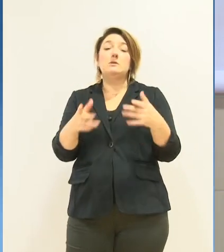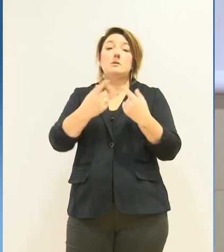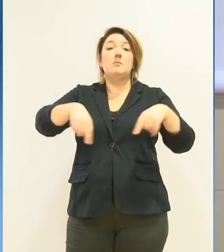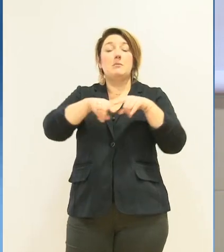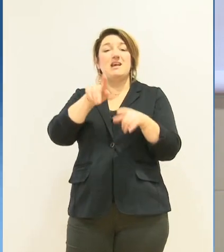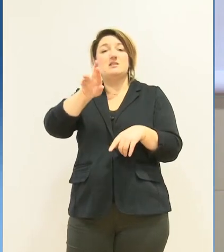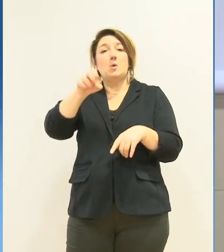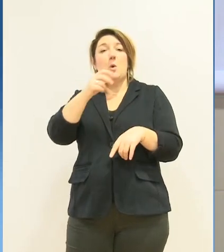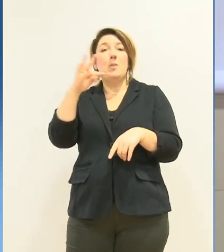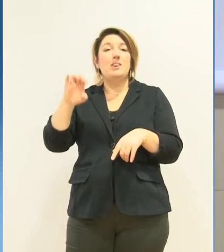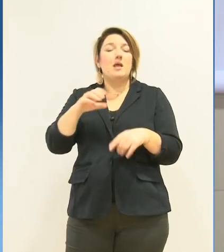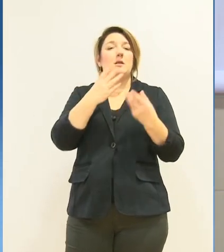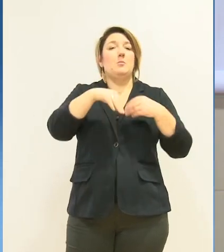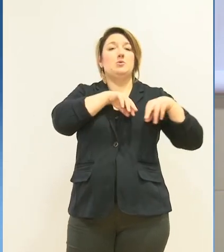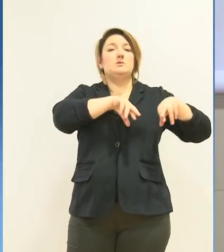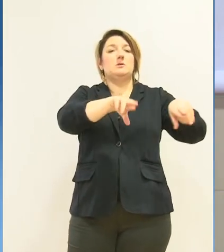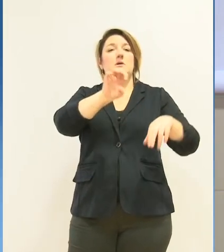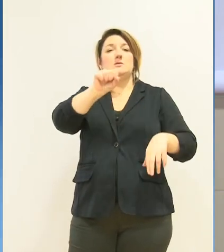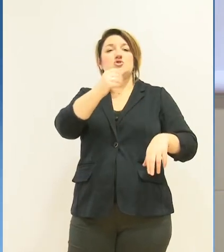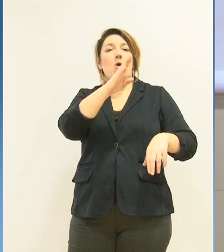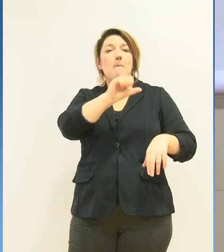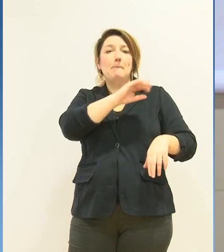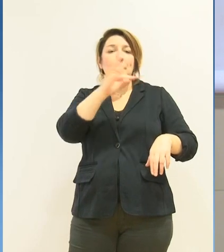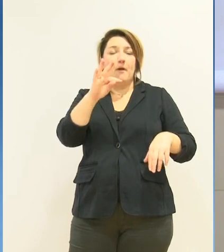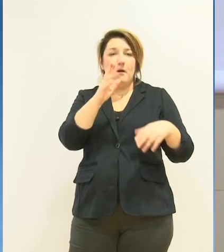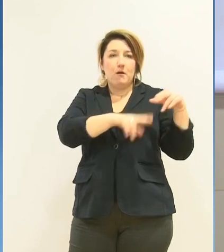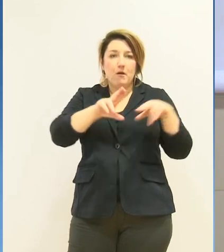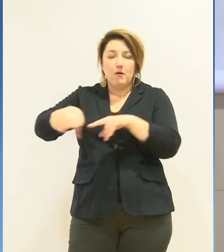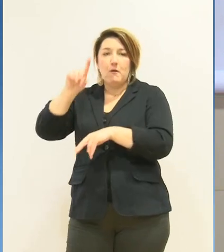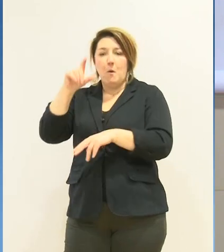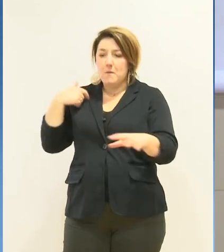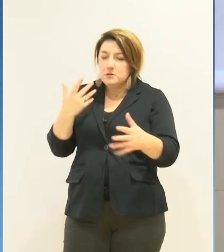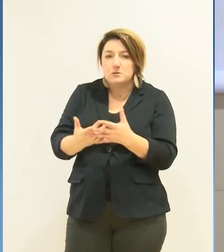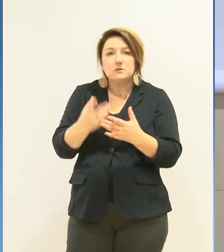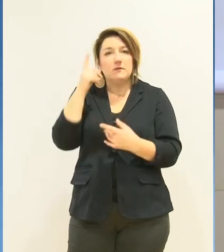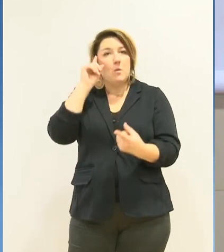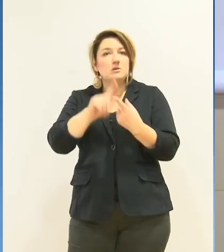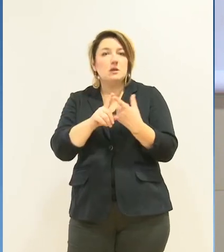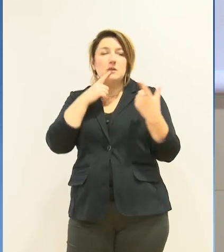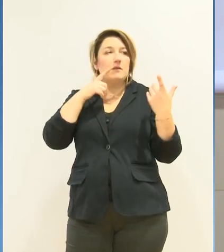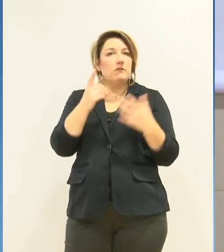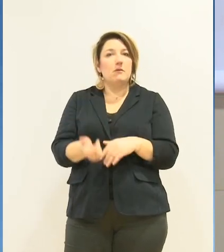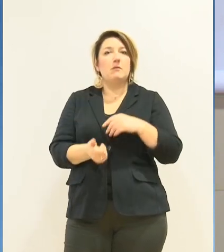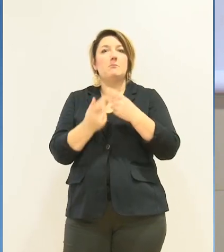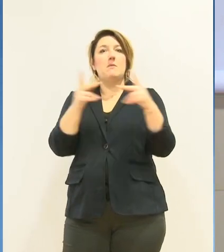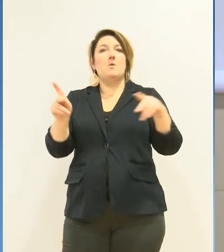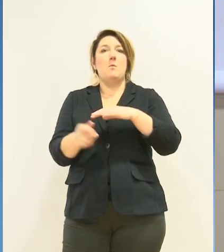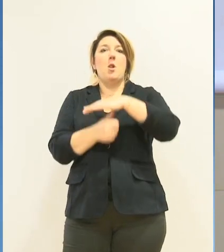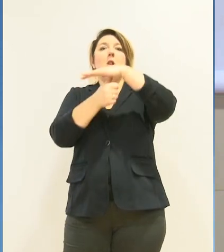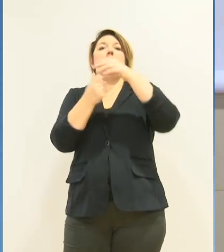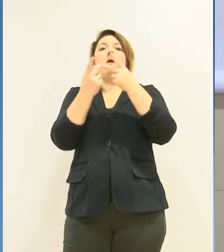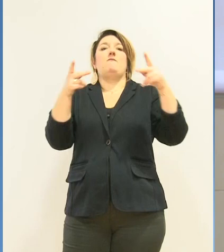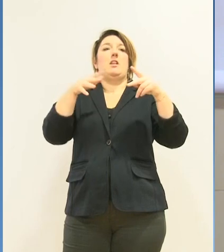sur le boulevard agutte sembat ces travaux qui visent à apaiser le coeur de notre métropole sont amenés à se poursuivre tout au long de l'année